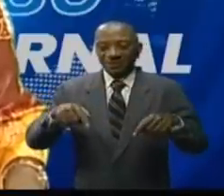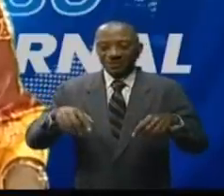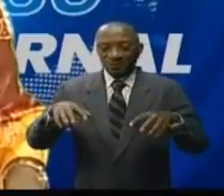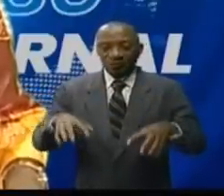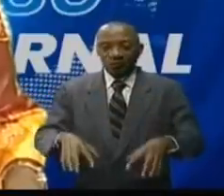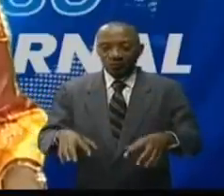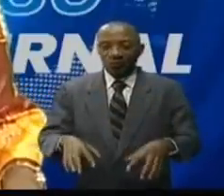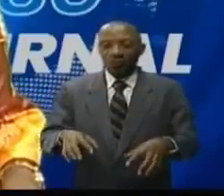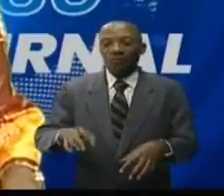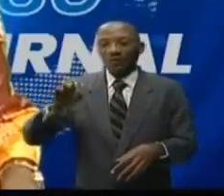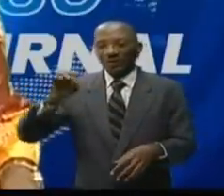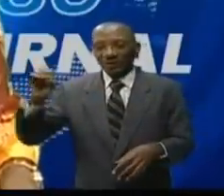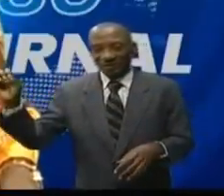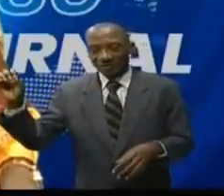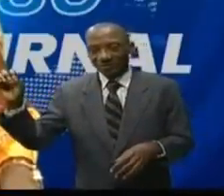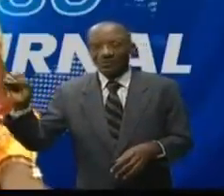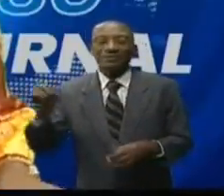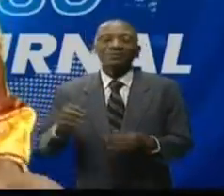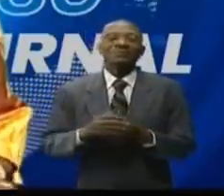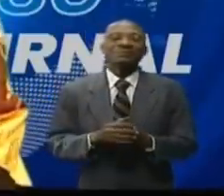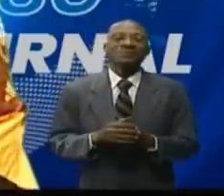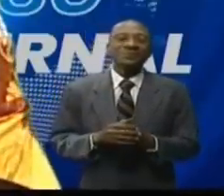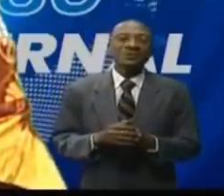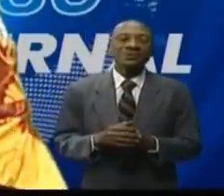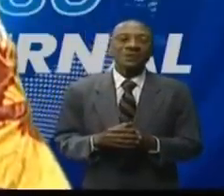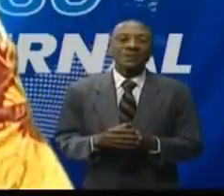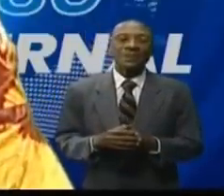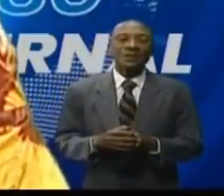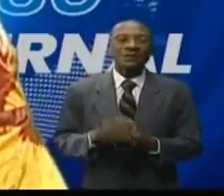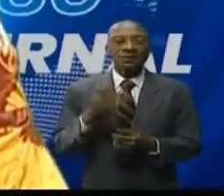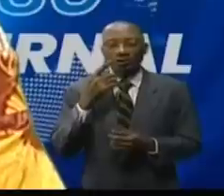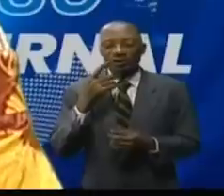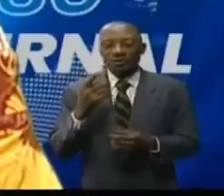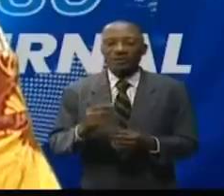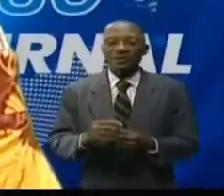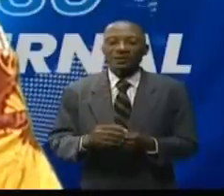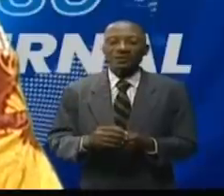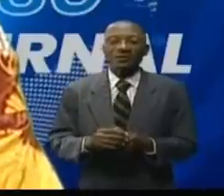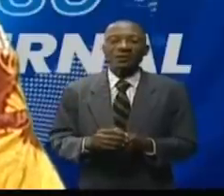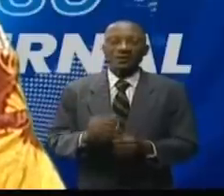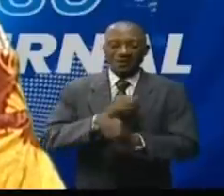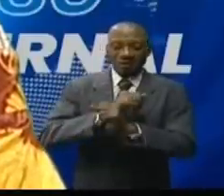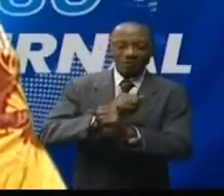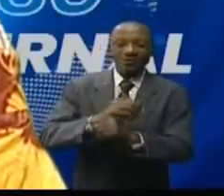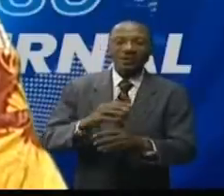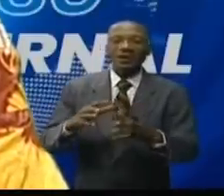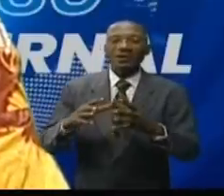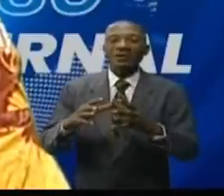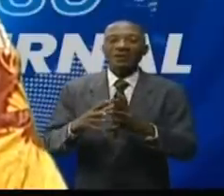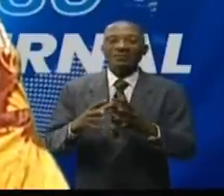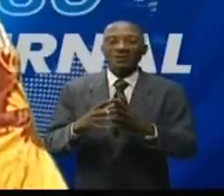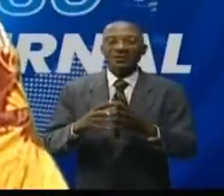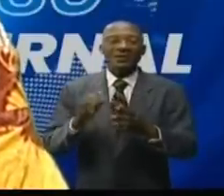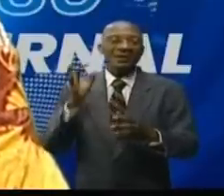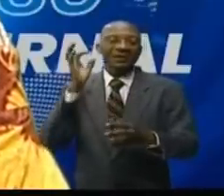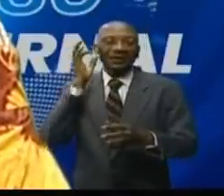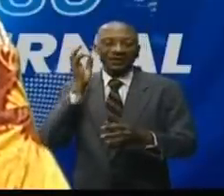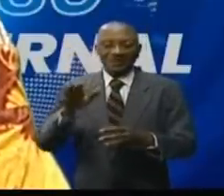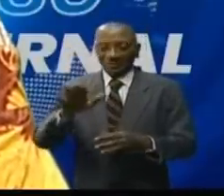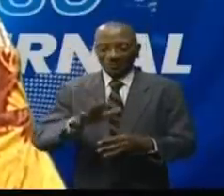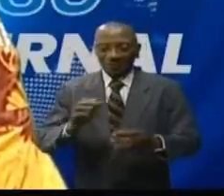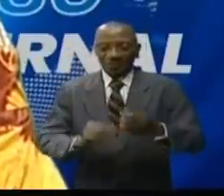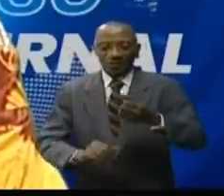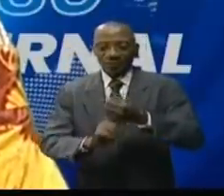défense et du commerce. La question de sécurité, avec l'appui du Kenya à la résolution des problèmes sécuritaires dans l'Est,